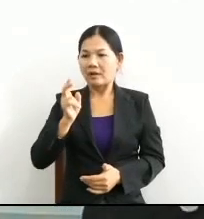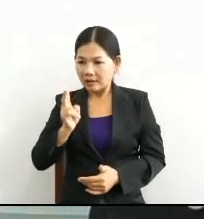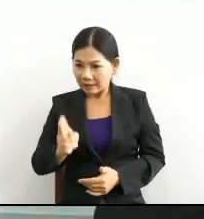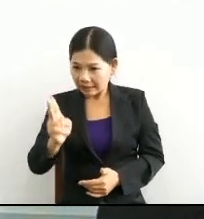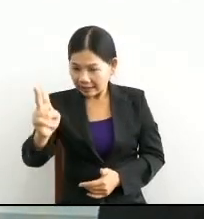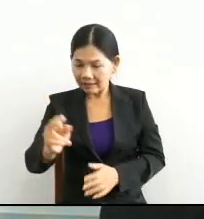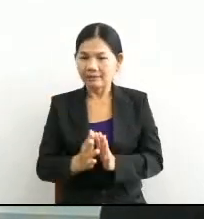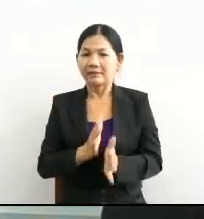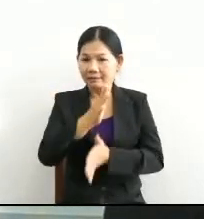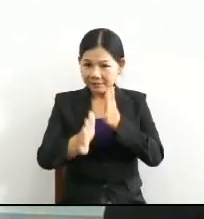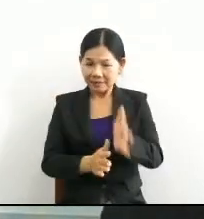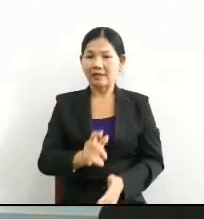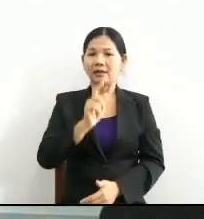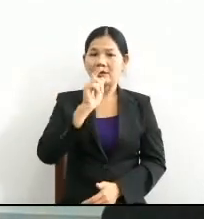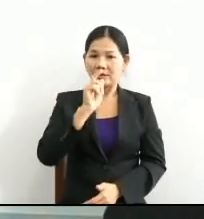được luôn ai